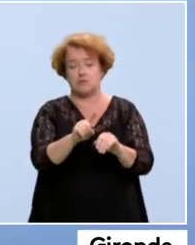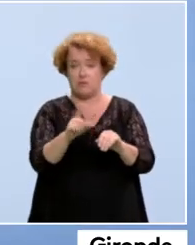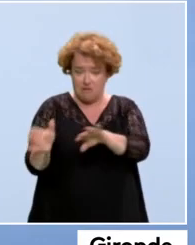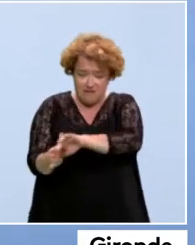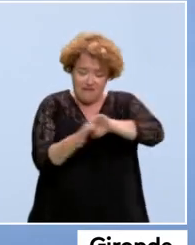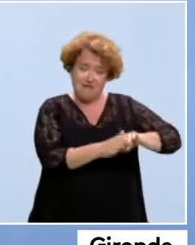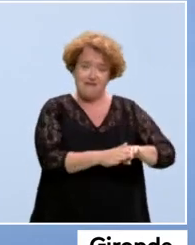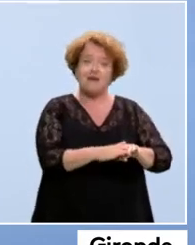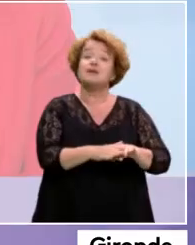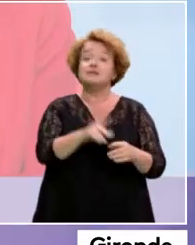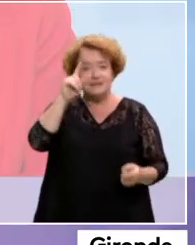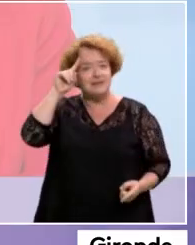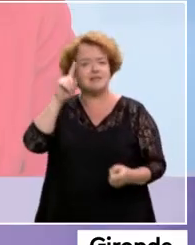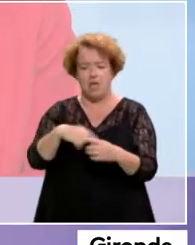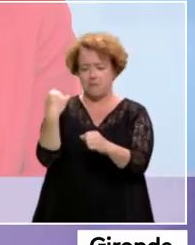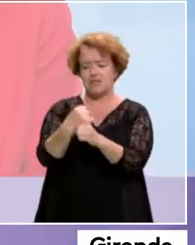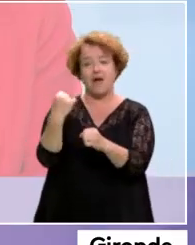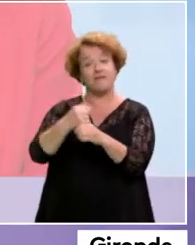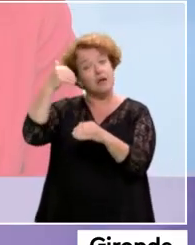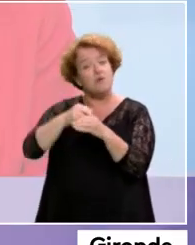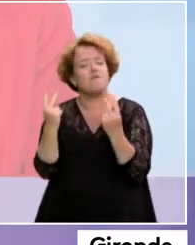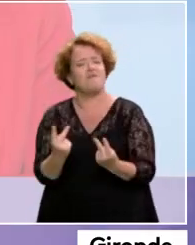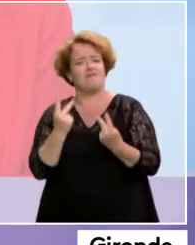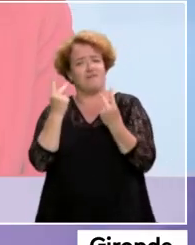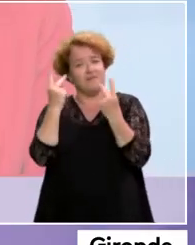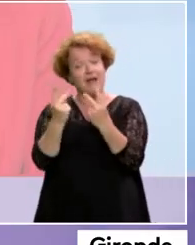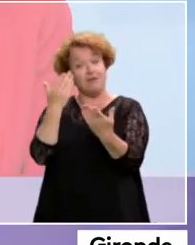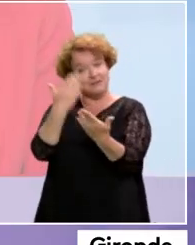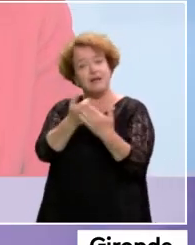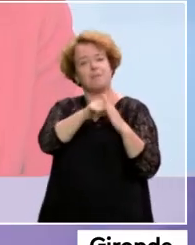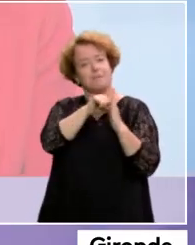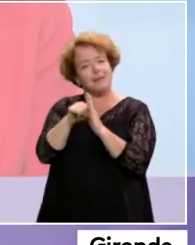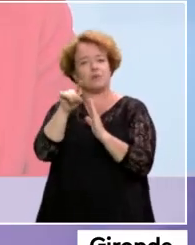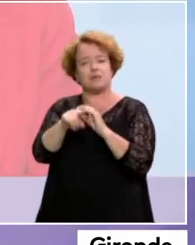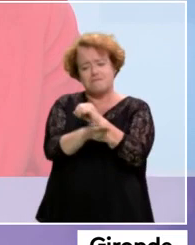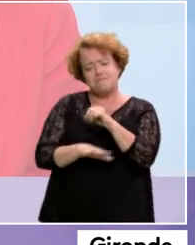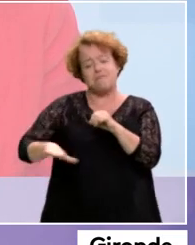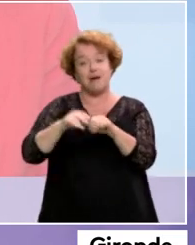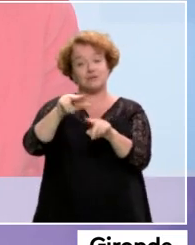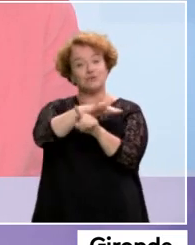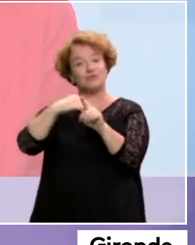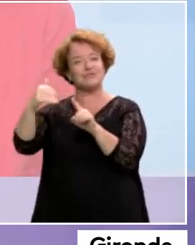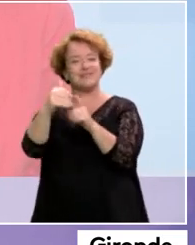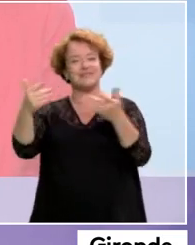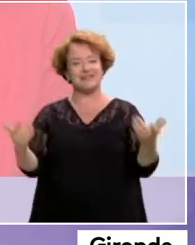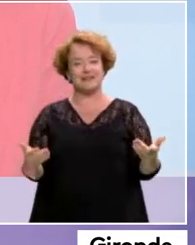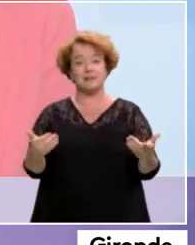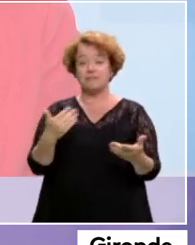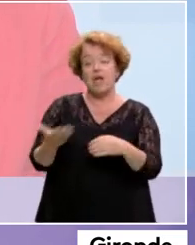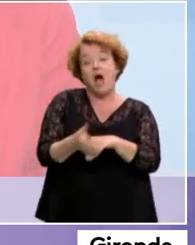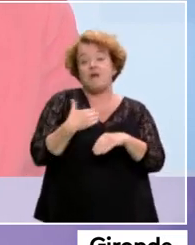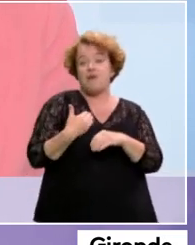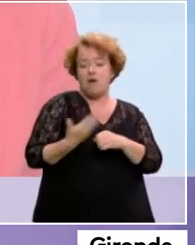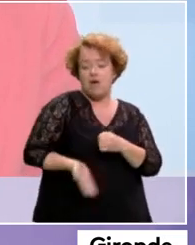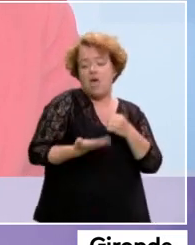travail au cœur de notre société je pense que c'est ça qui est important il faut qu'on arrête l'assistanat